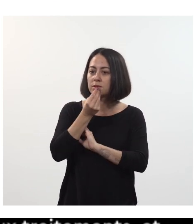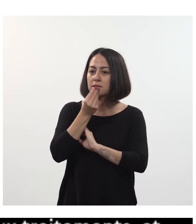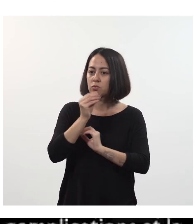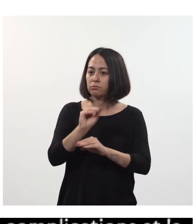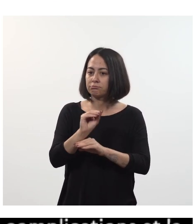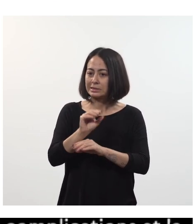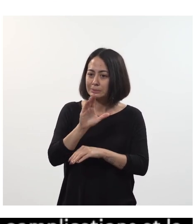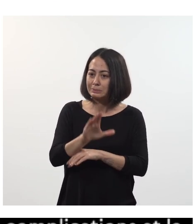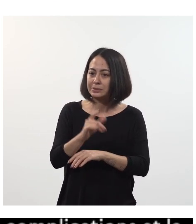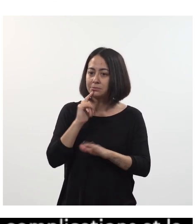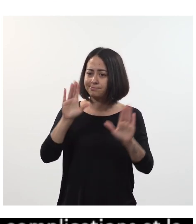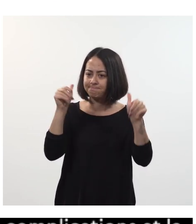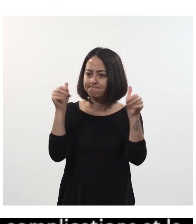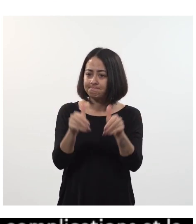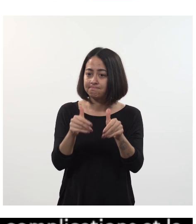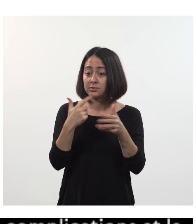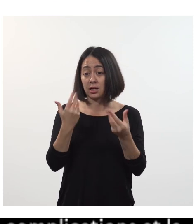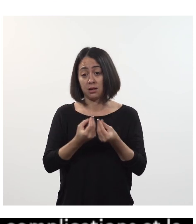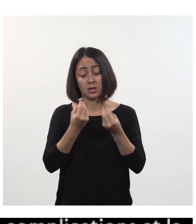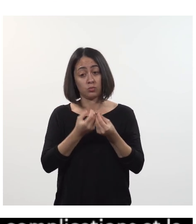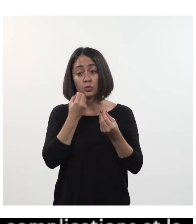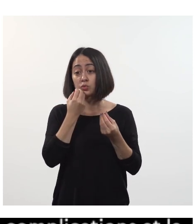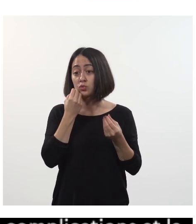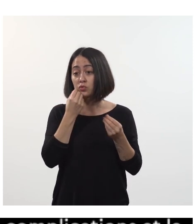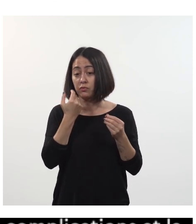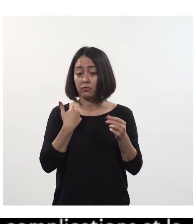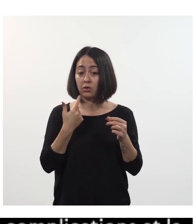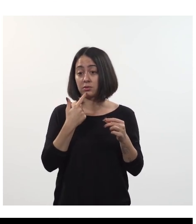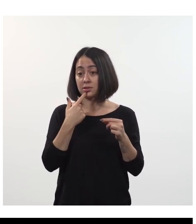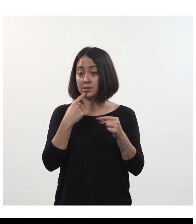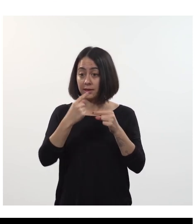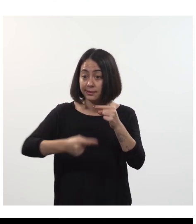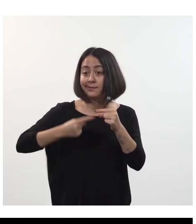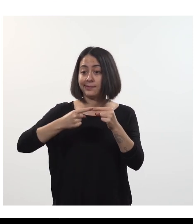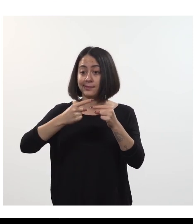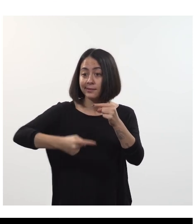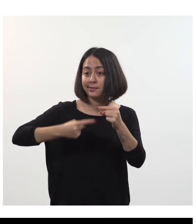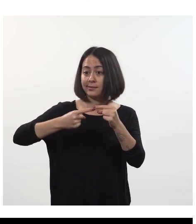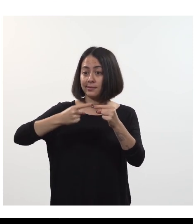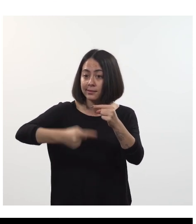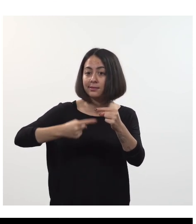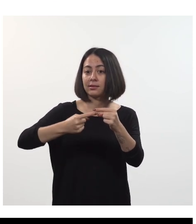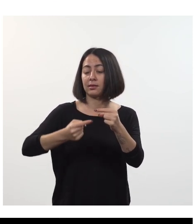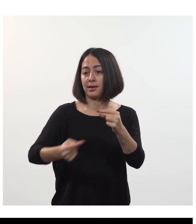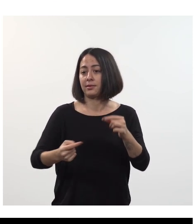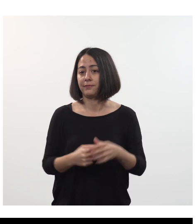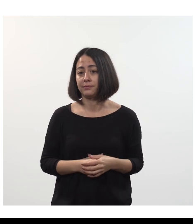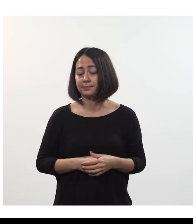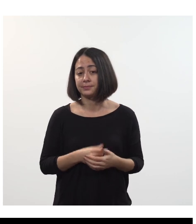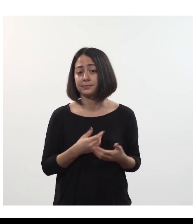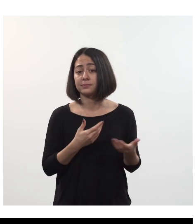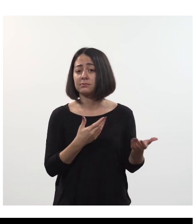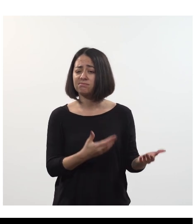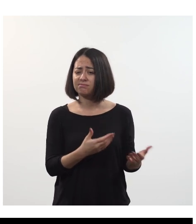c'est tout le temps le cas, c'est un cercle vicieux. Dans le handicap, il peut y avoir bien sûr